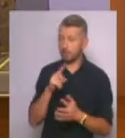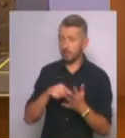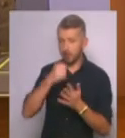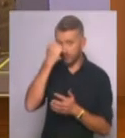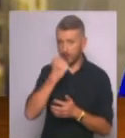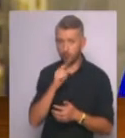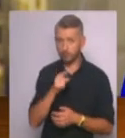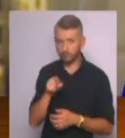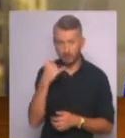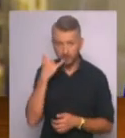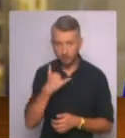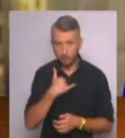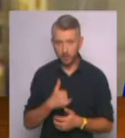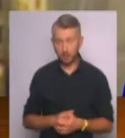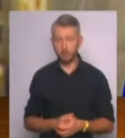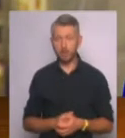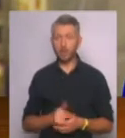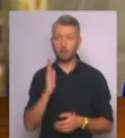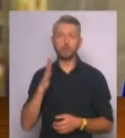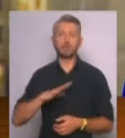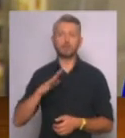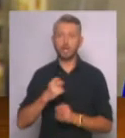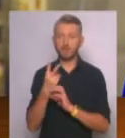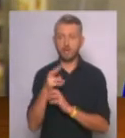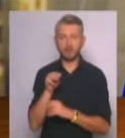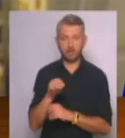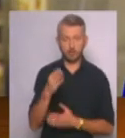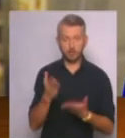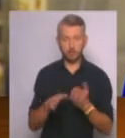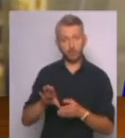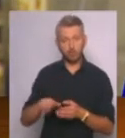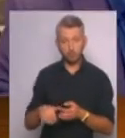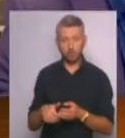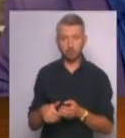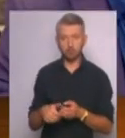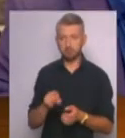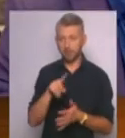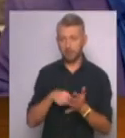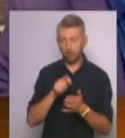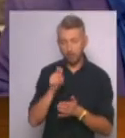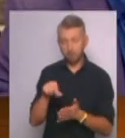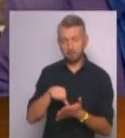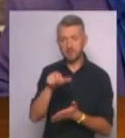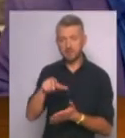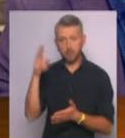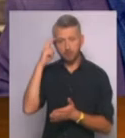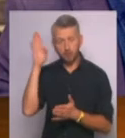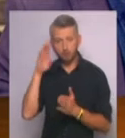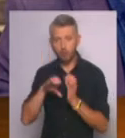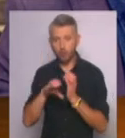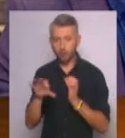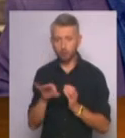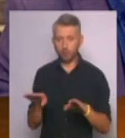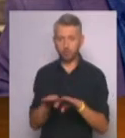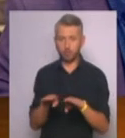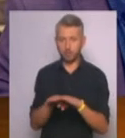що зателефонували. Дякую за запитання. Будемо чекати 12 травня. Можливо, потім поставимо питання представникам Київводоканалу з приводу